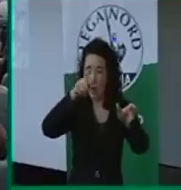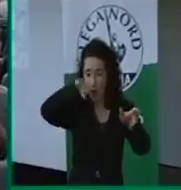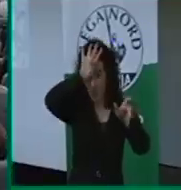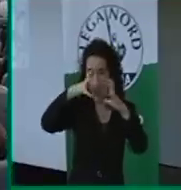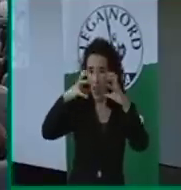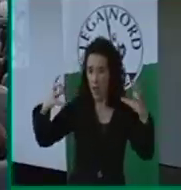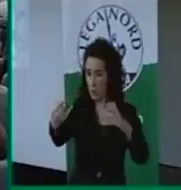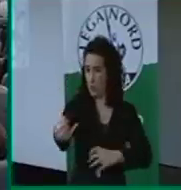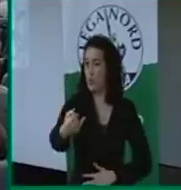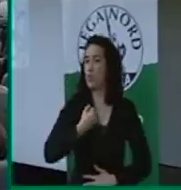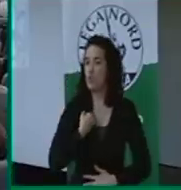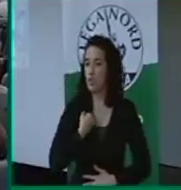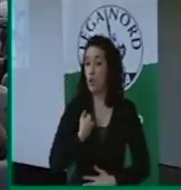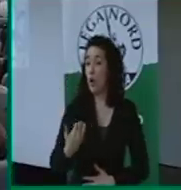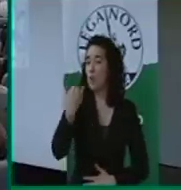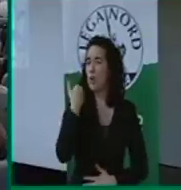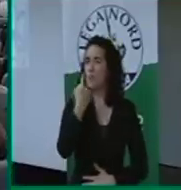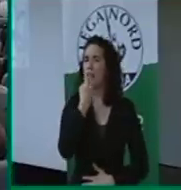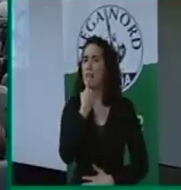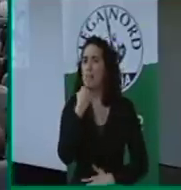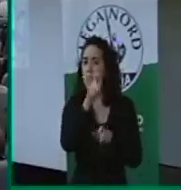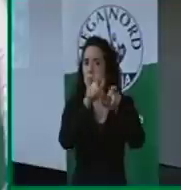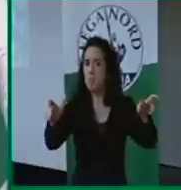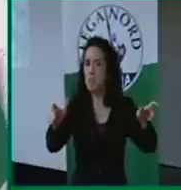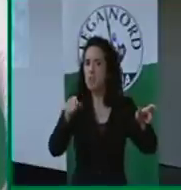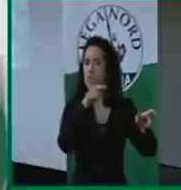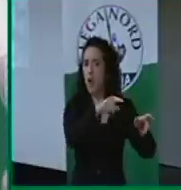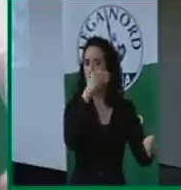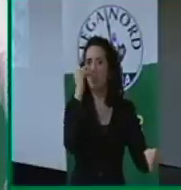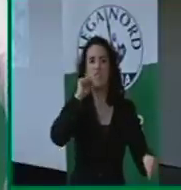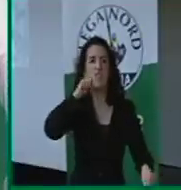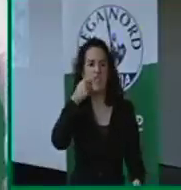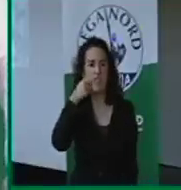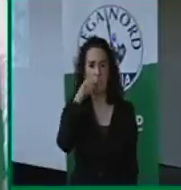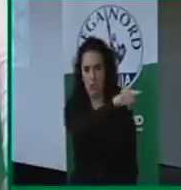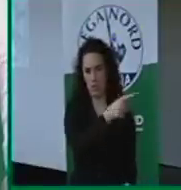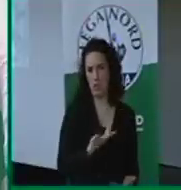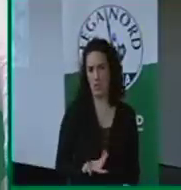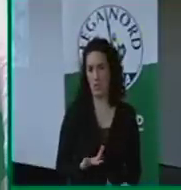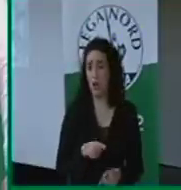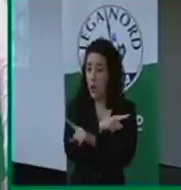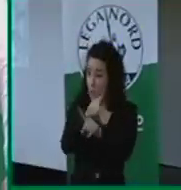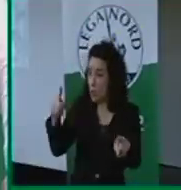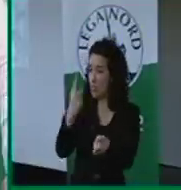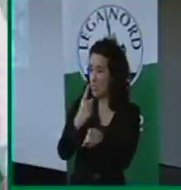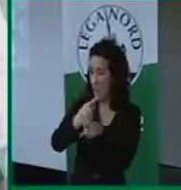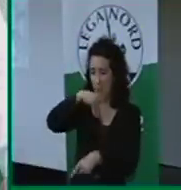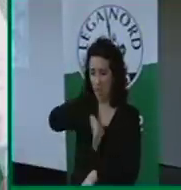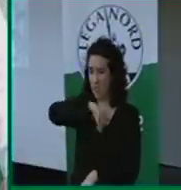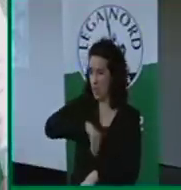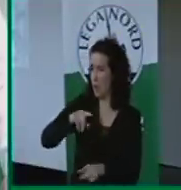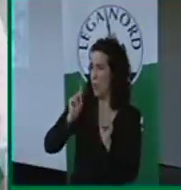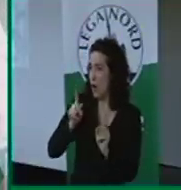infilato in un tunnel da cui però è questa la consapevolezza che ciascuno di voi deve avere si può